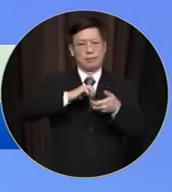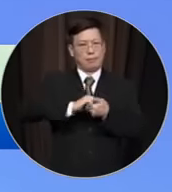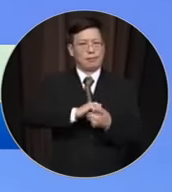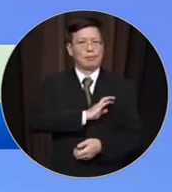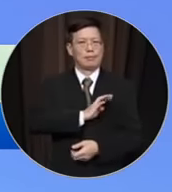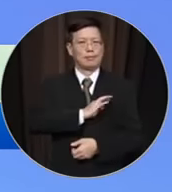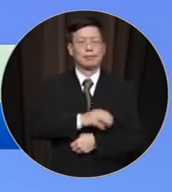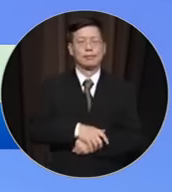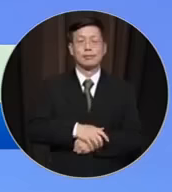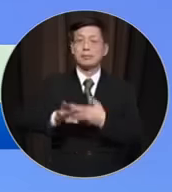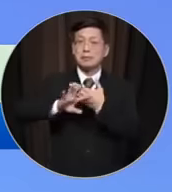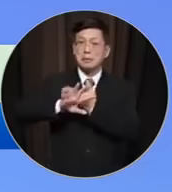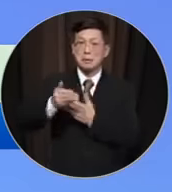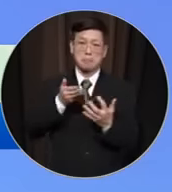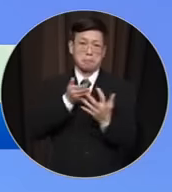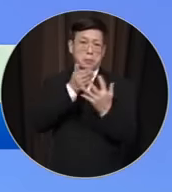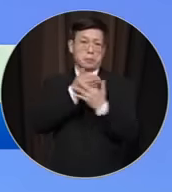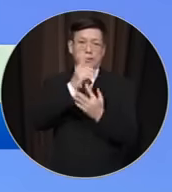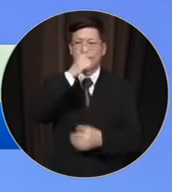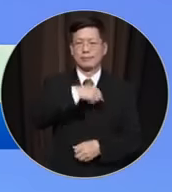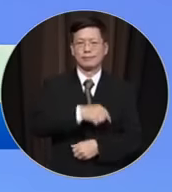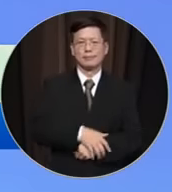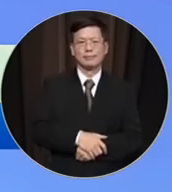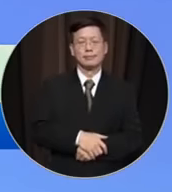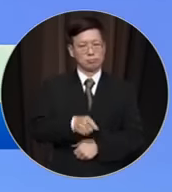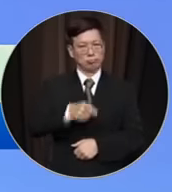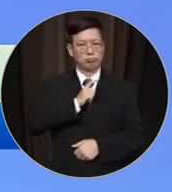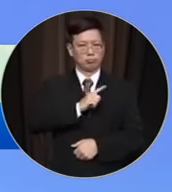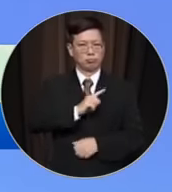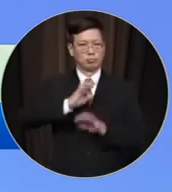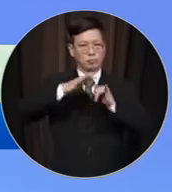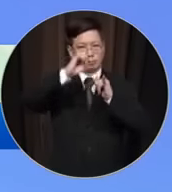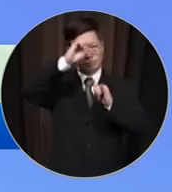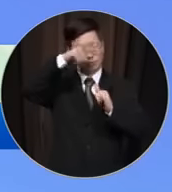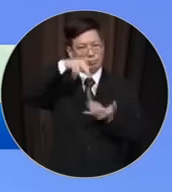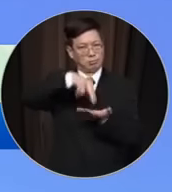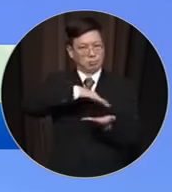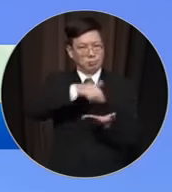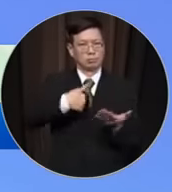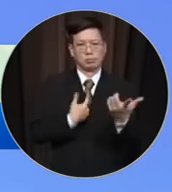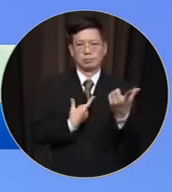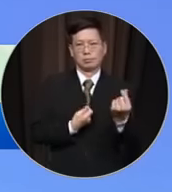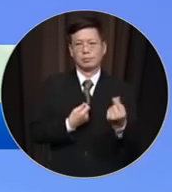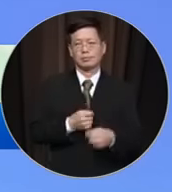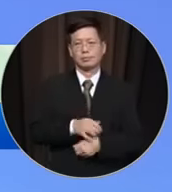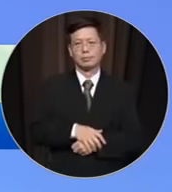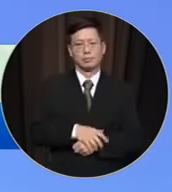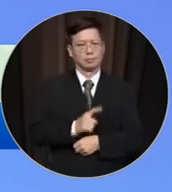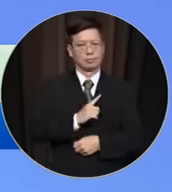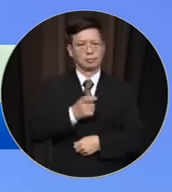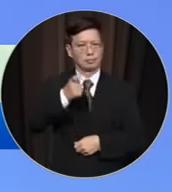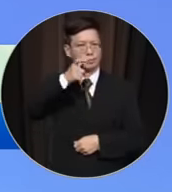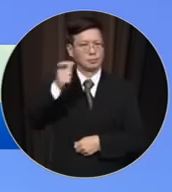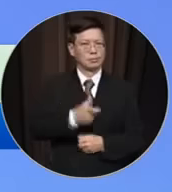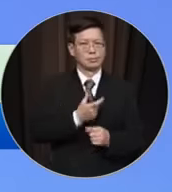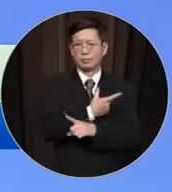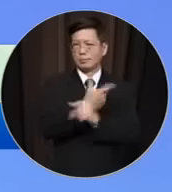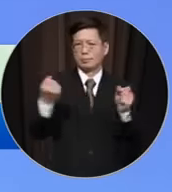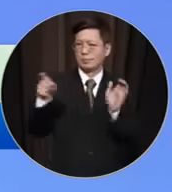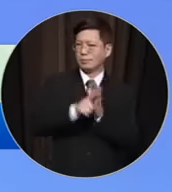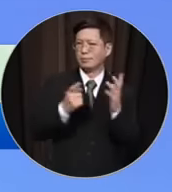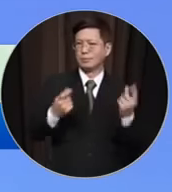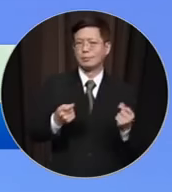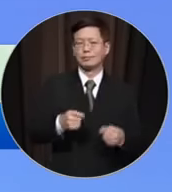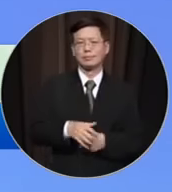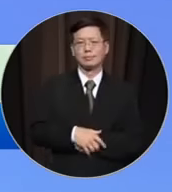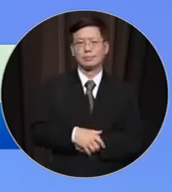定，其他任何人都不应该插手。这是国民党的立场，也是我的立场，从未动摇，未来也不会改